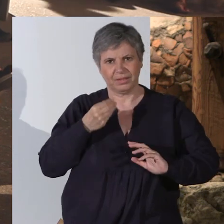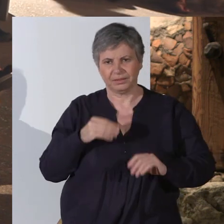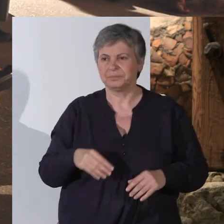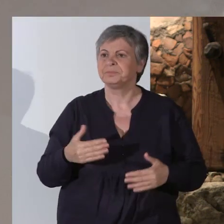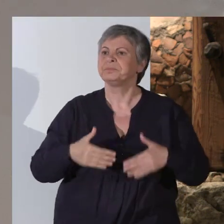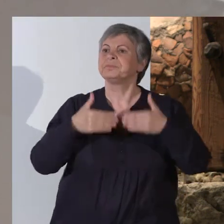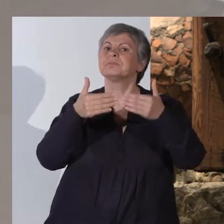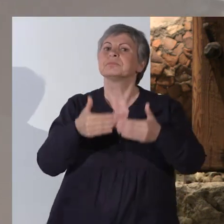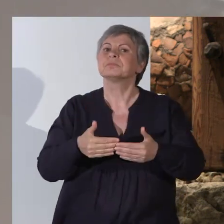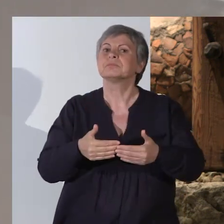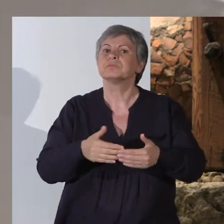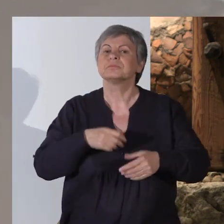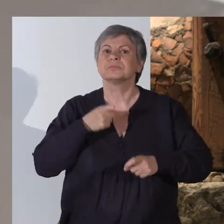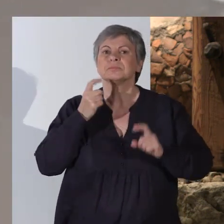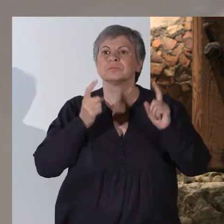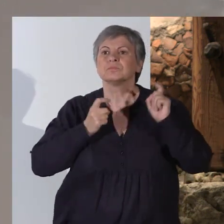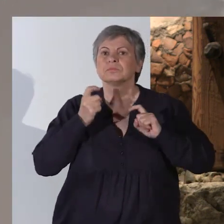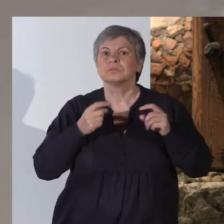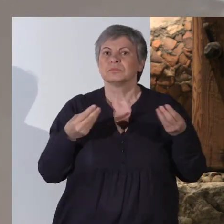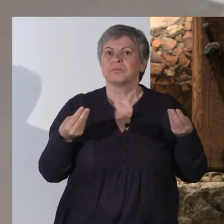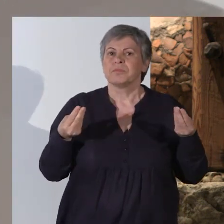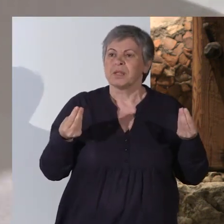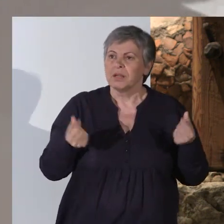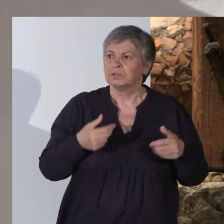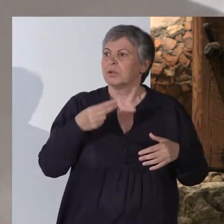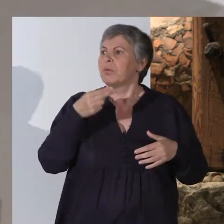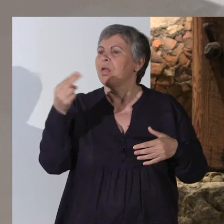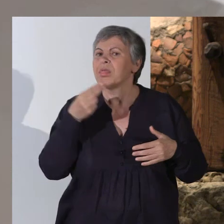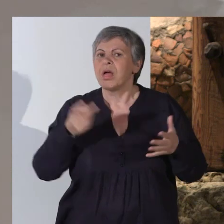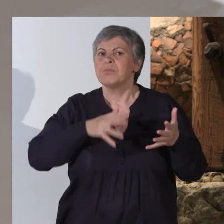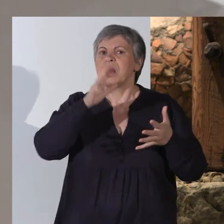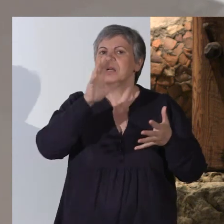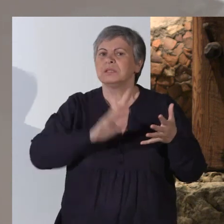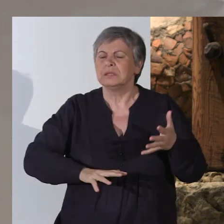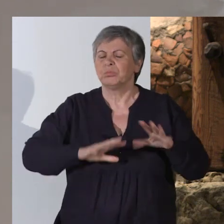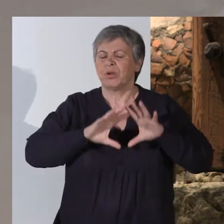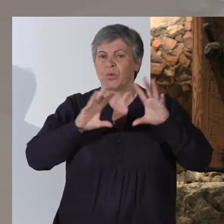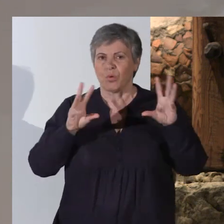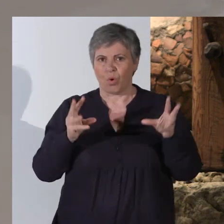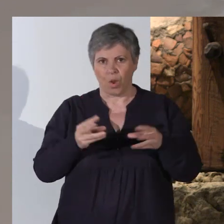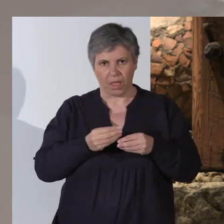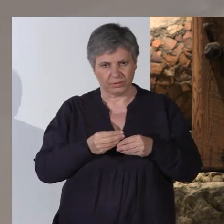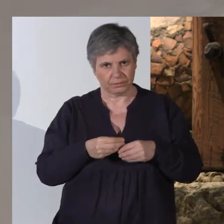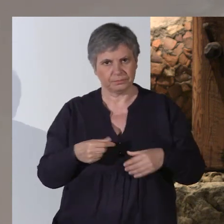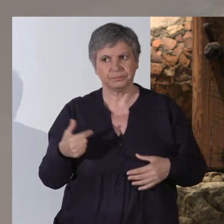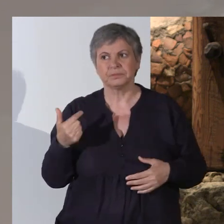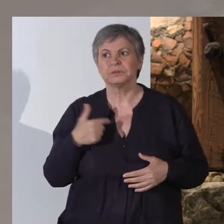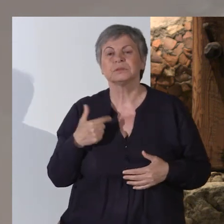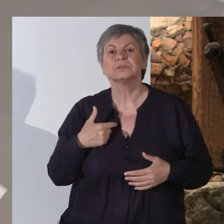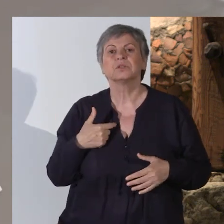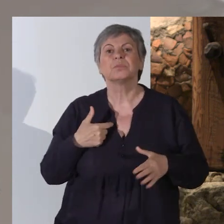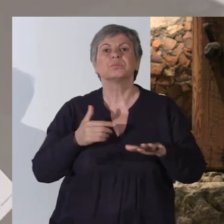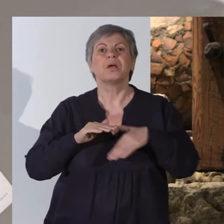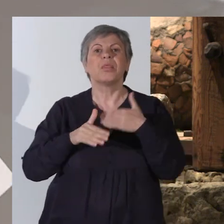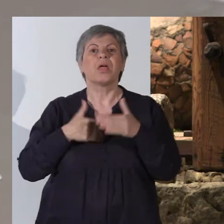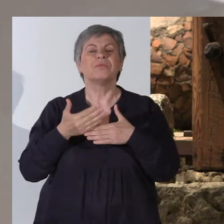ασχολούμαστε με το να ψάξουμε το θέμα της παράστασης το κείμενο τι θα είναι πώς θα είναι προσωπικά με ενδιέφερε να δω και τη θα κάνουμε με